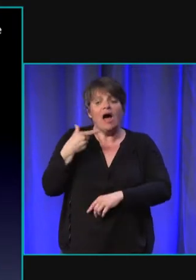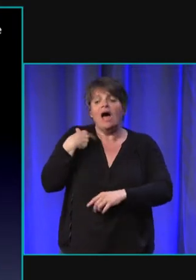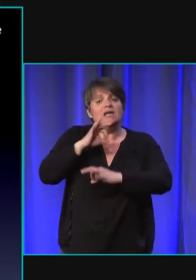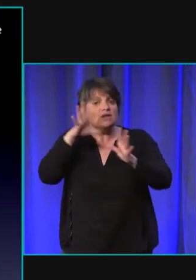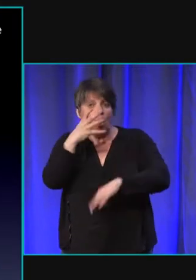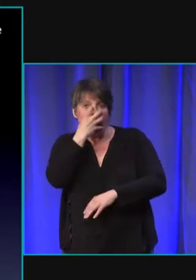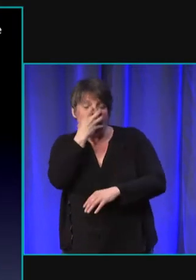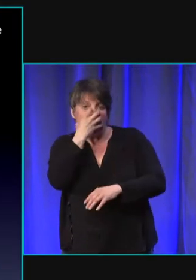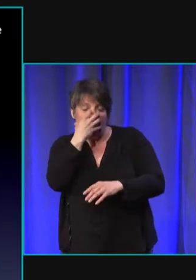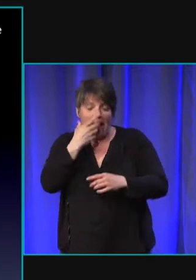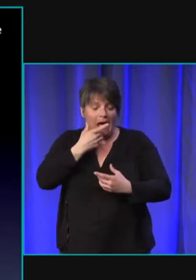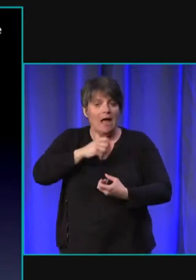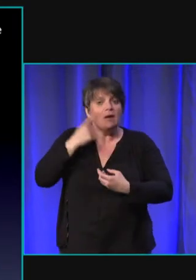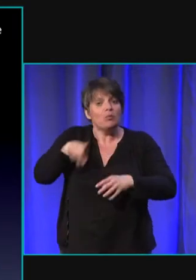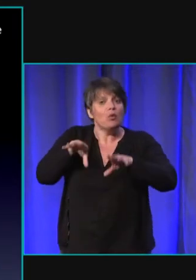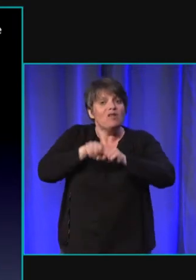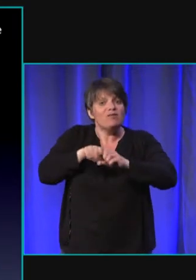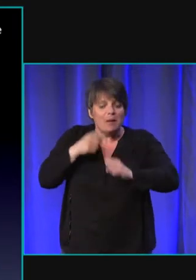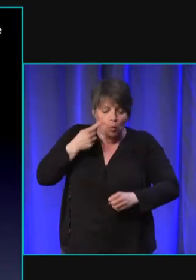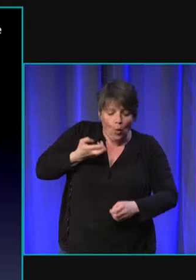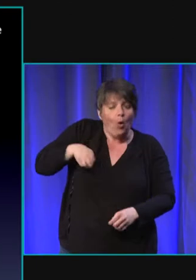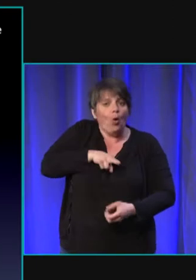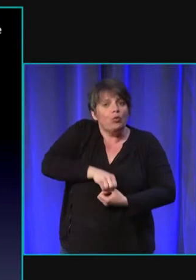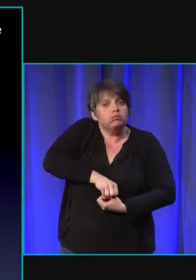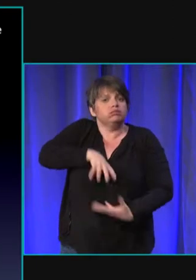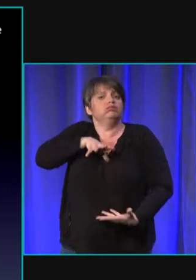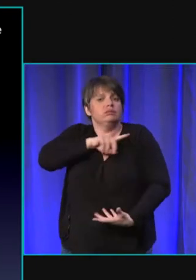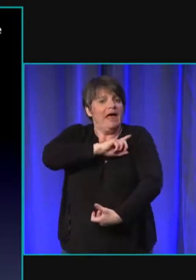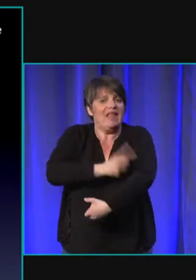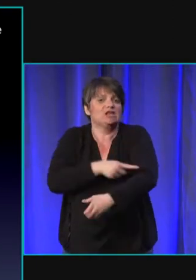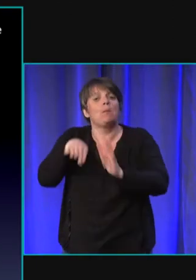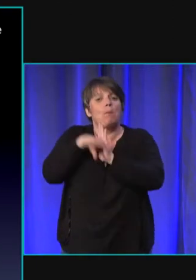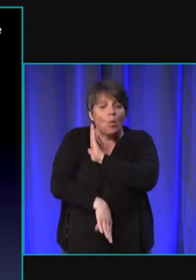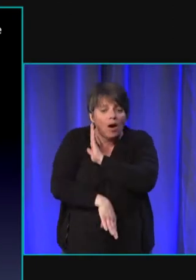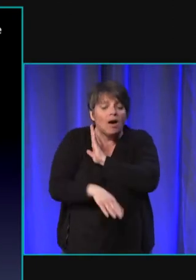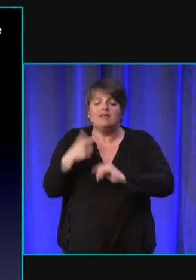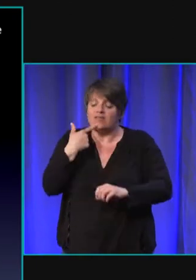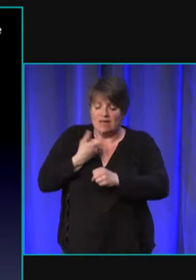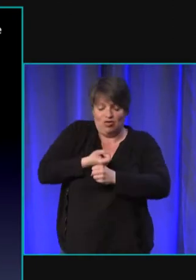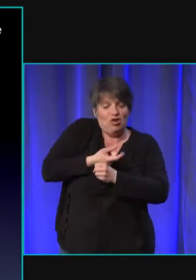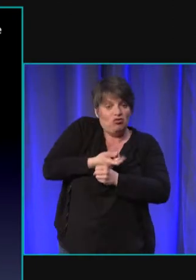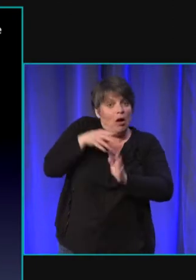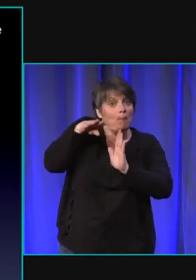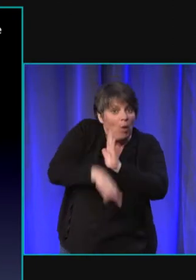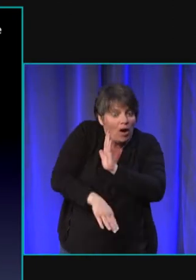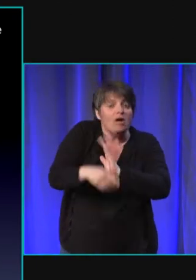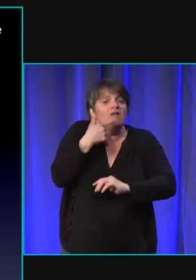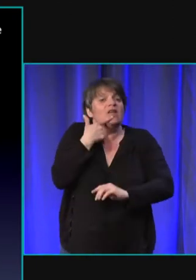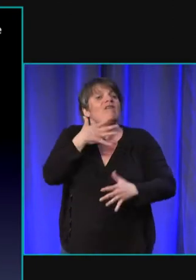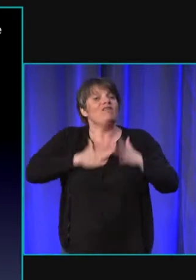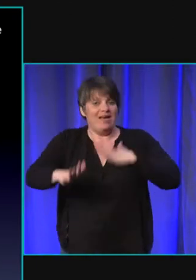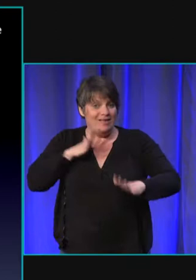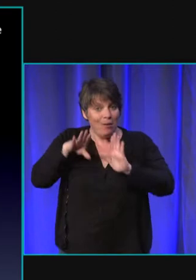filière anaérobie et donc vont produire beaucoup moins de déchets métaboliques à l'origine de la fatigue. Par contre, vous voyez ici, les